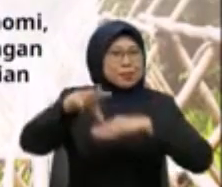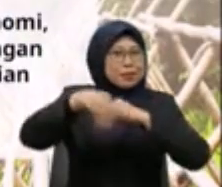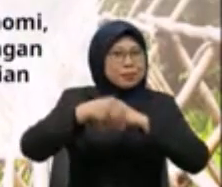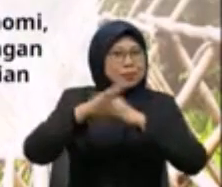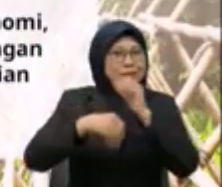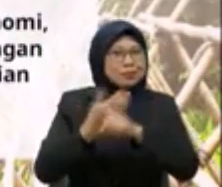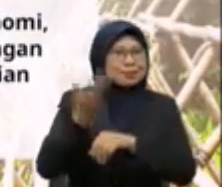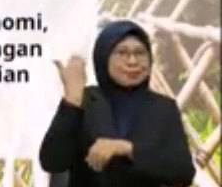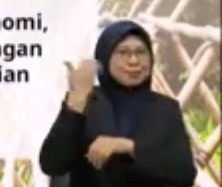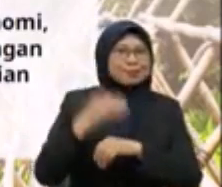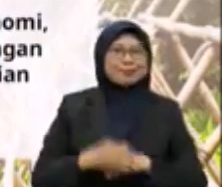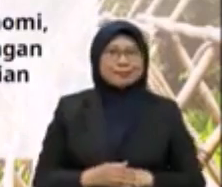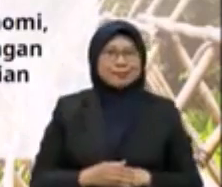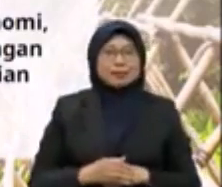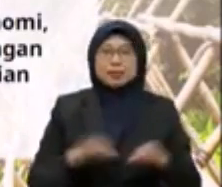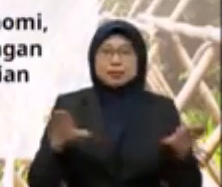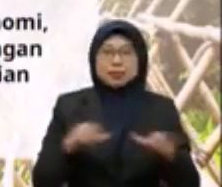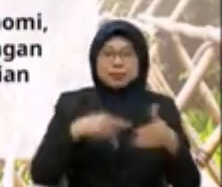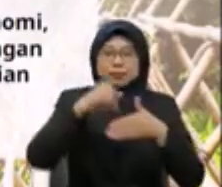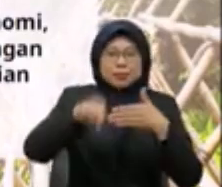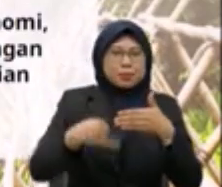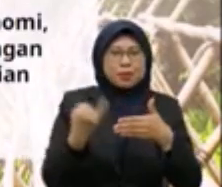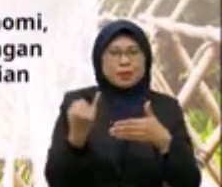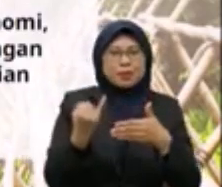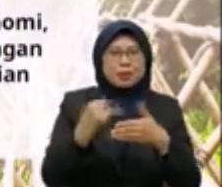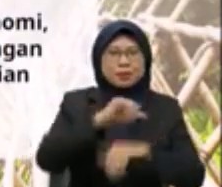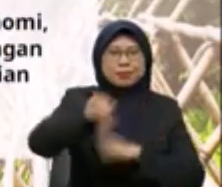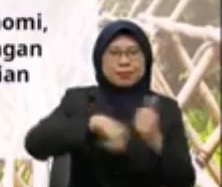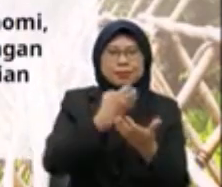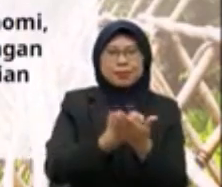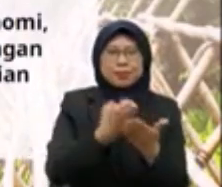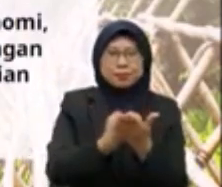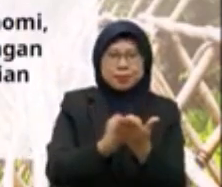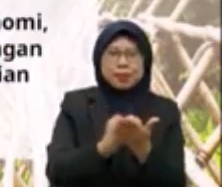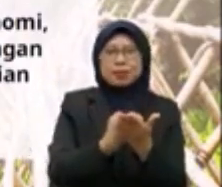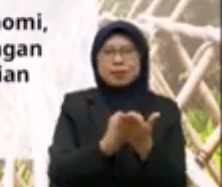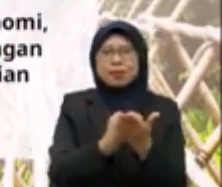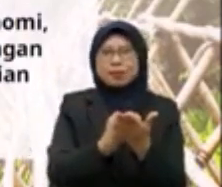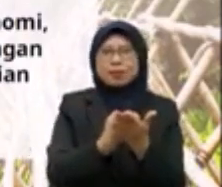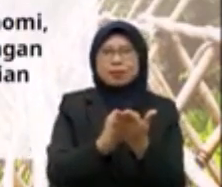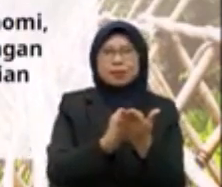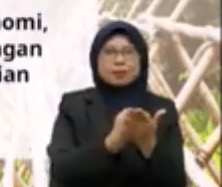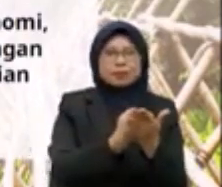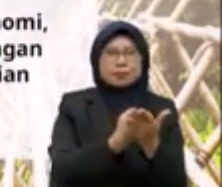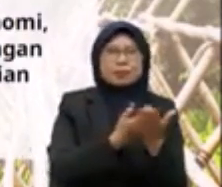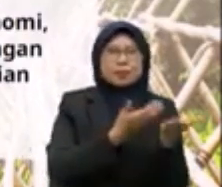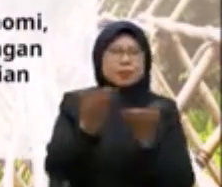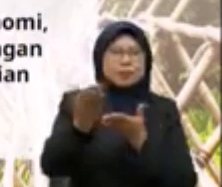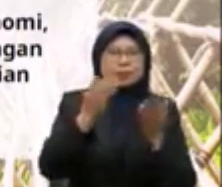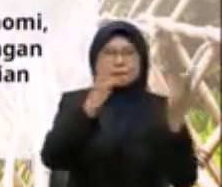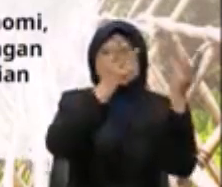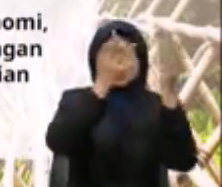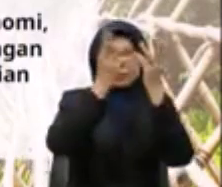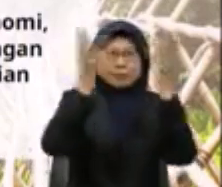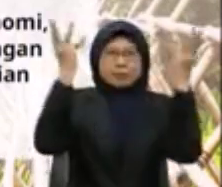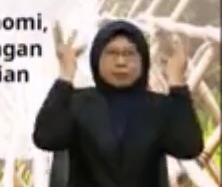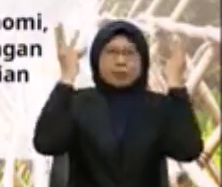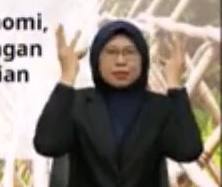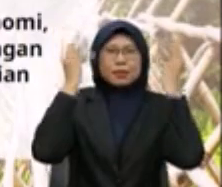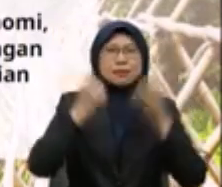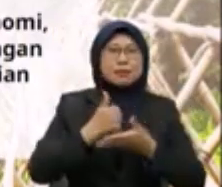daripada tahun lalu. Ini pelaksanaan projek sosioekonomi, prasarana perkampungan orang asli dan pemberian bantuan